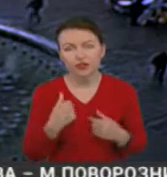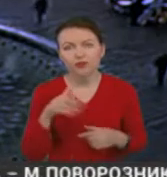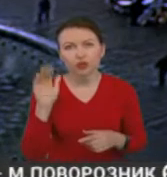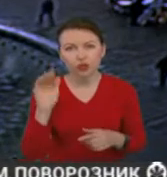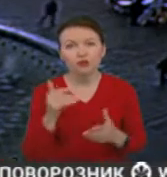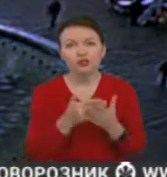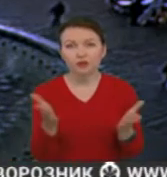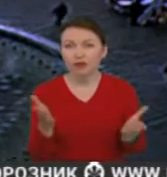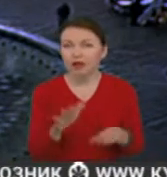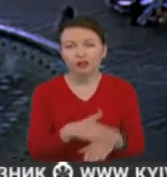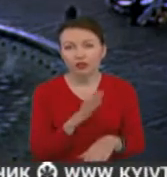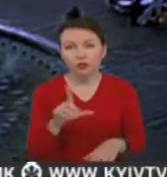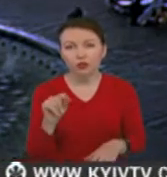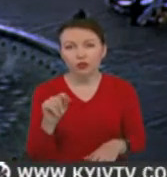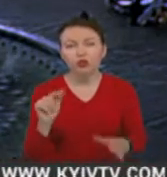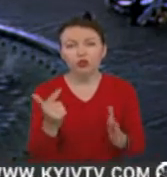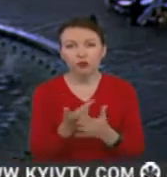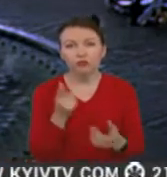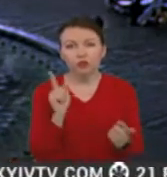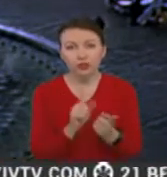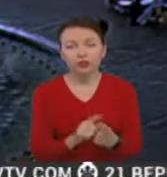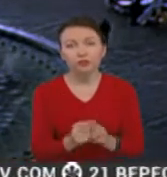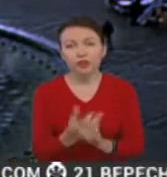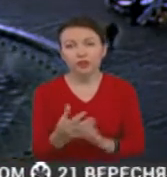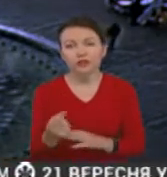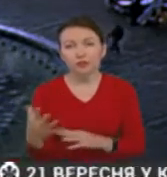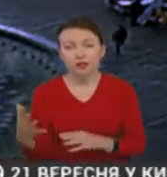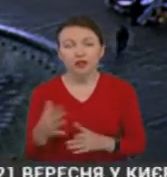прощаюся з вами ненадовго. В понеділок ми знову з вами зустрінемося о